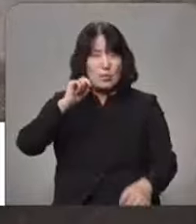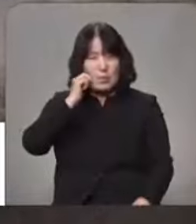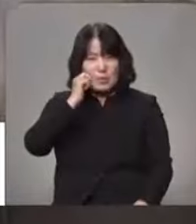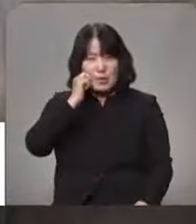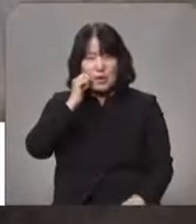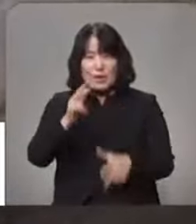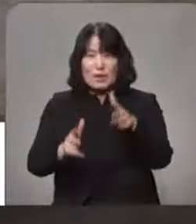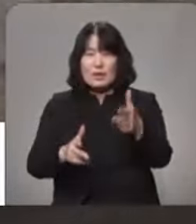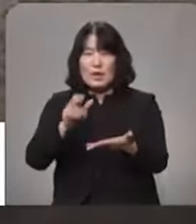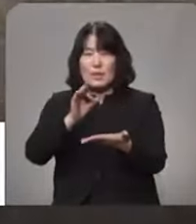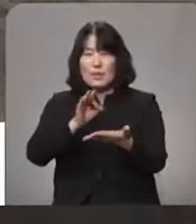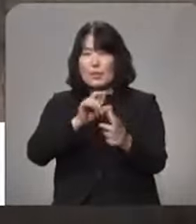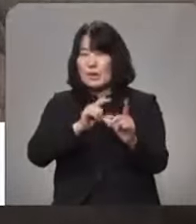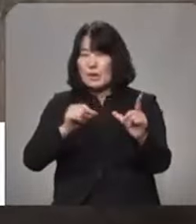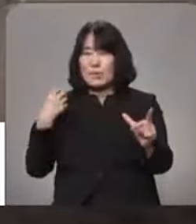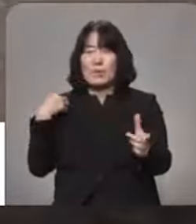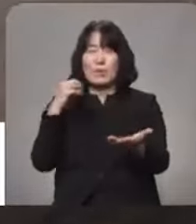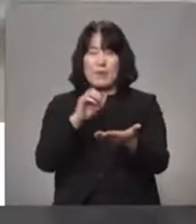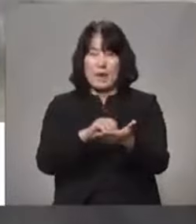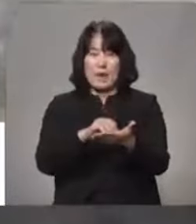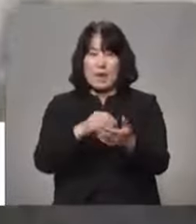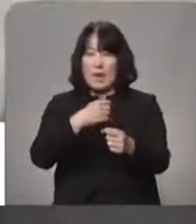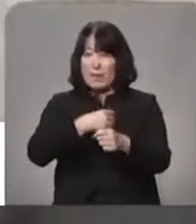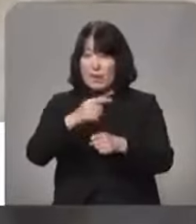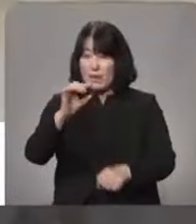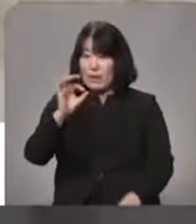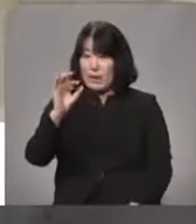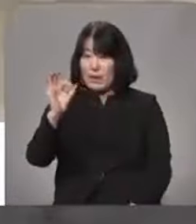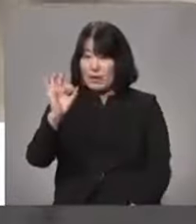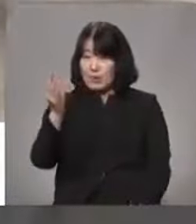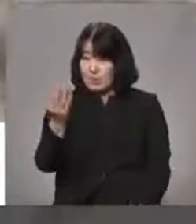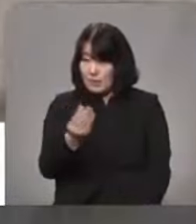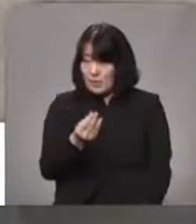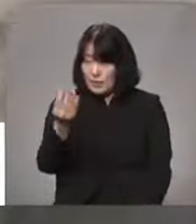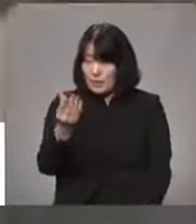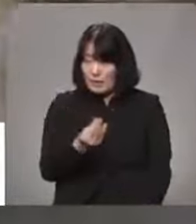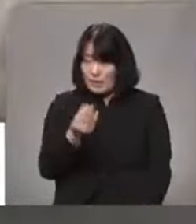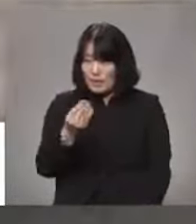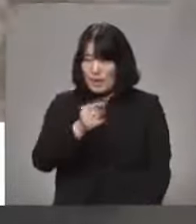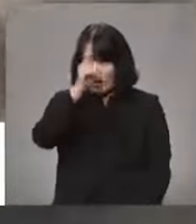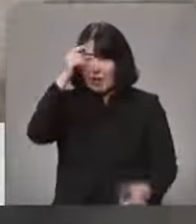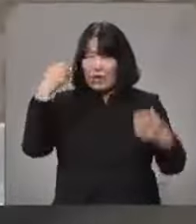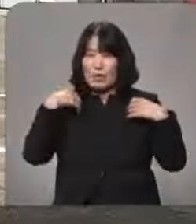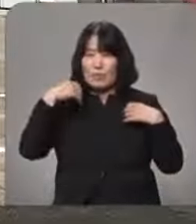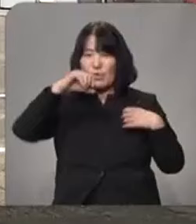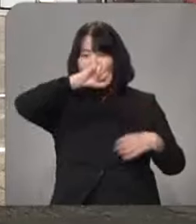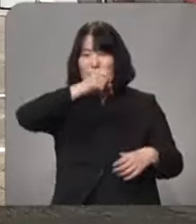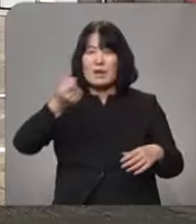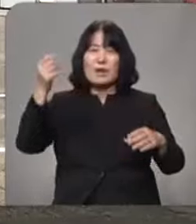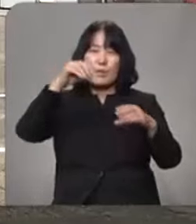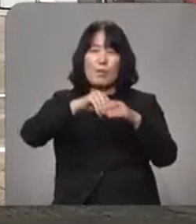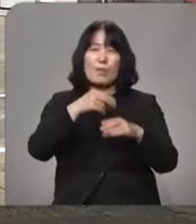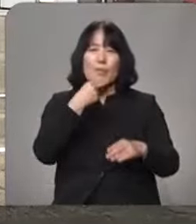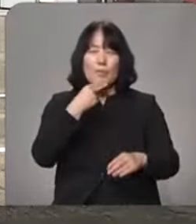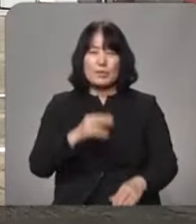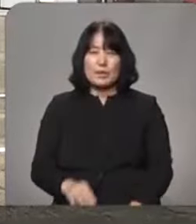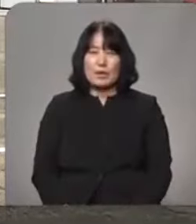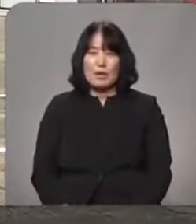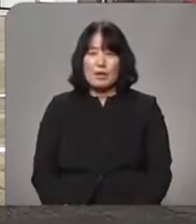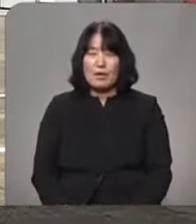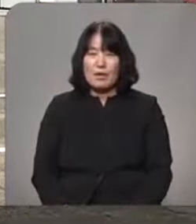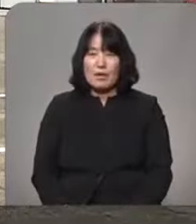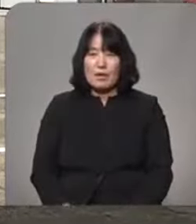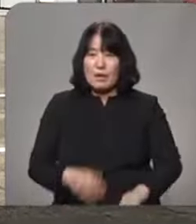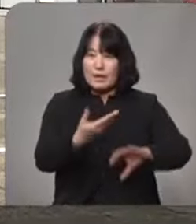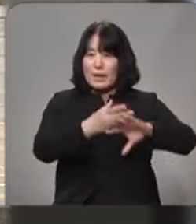예산 일부를 반납했는데 내년도 임차 사업비는 정부 예산 안에 반영되지 못했습니다. 산림항공관리소는